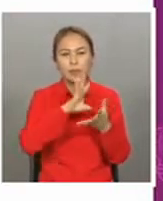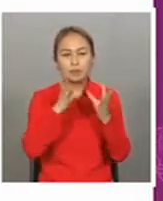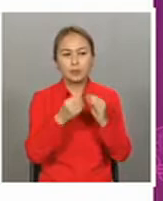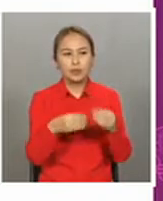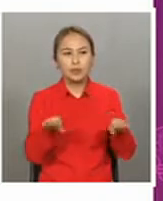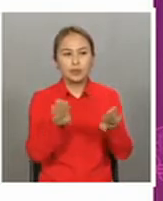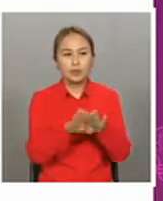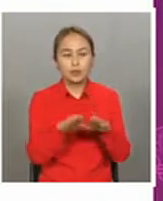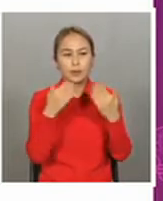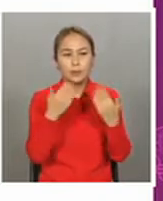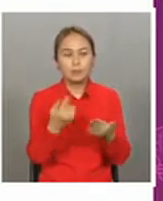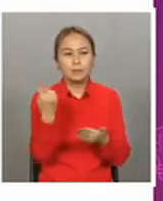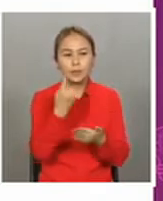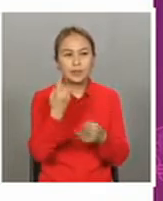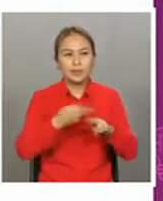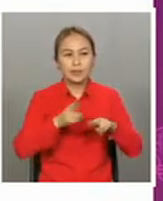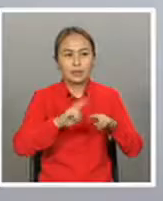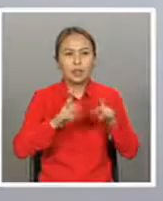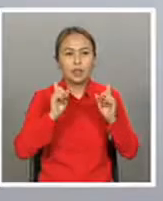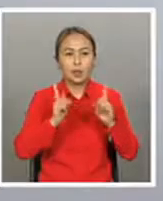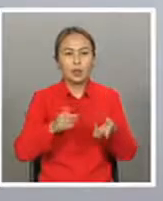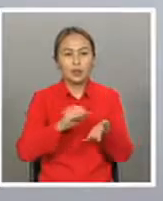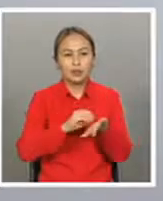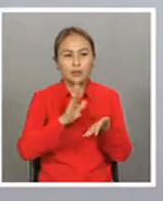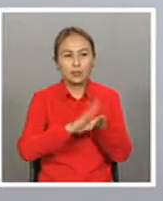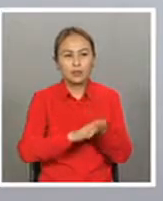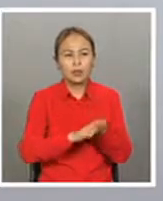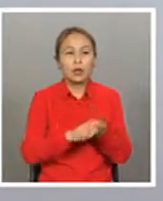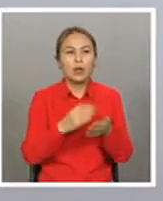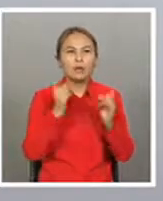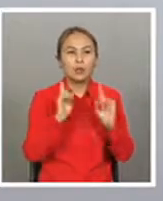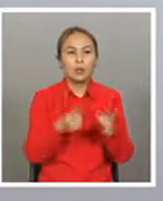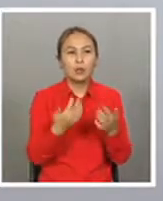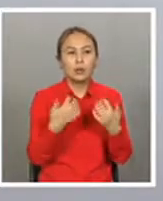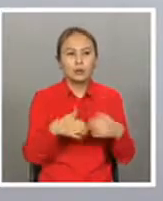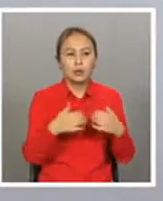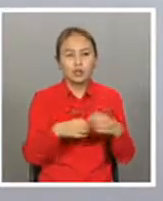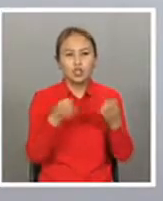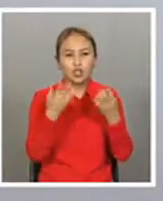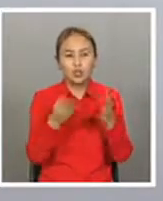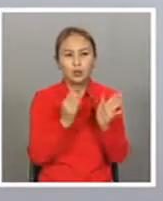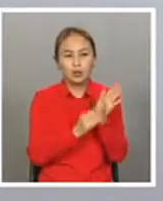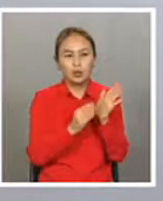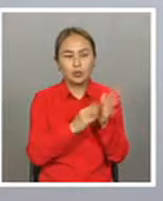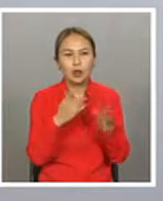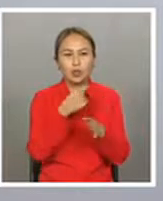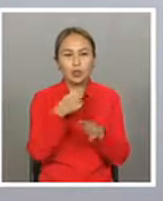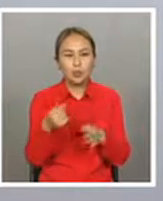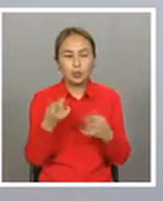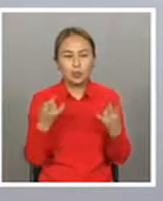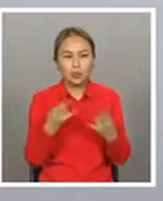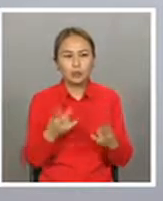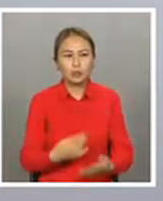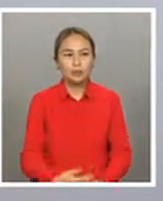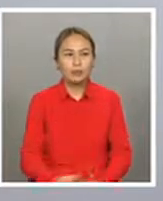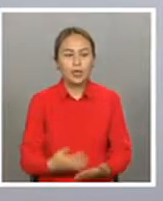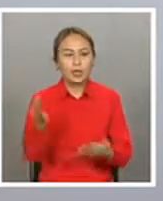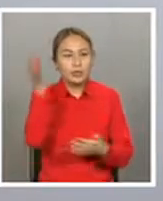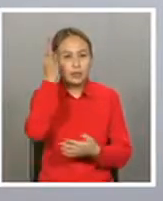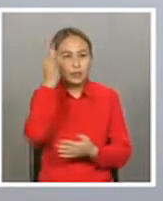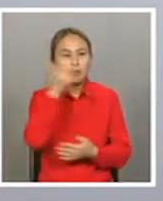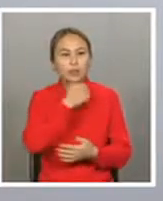бізде 1 дегеніміз натурал сан болып тұр. Осы натурал саннан жай бөлшекті азайтуым керек. Еске түсіреміз